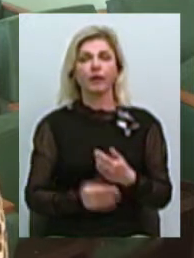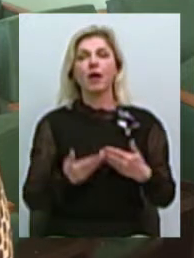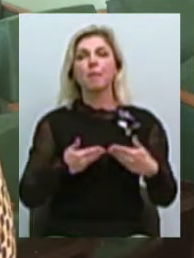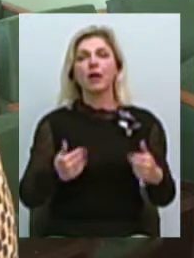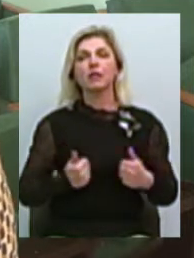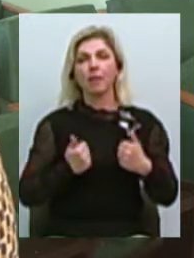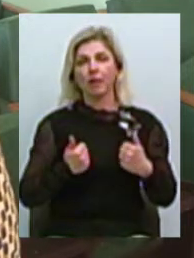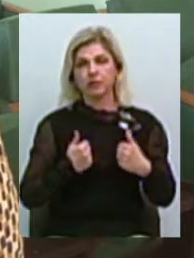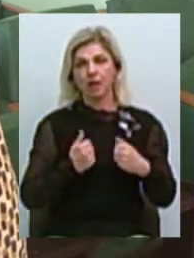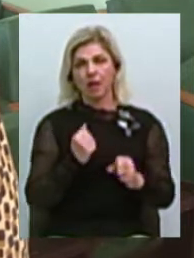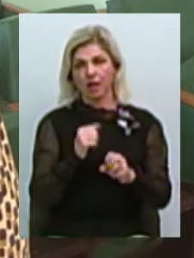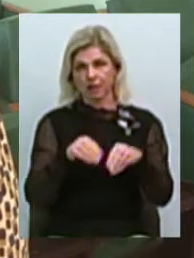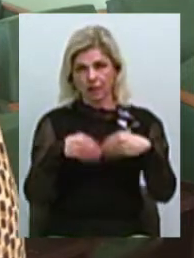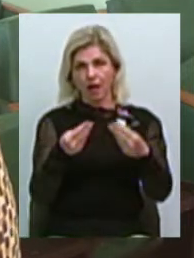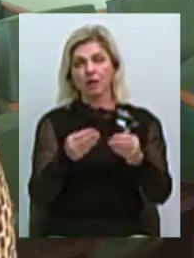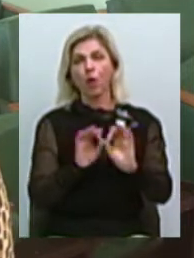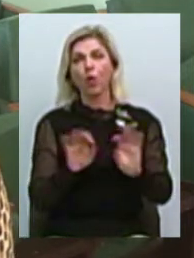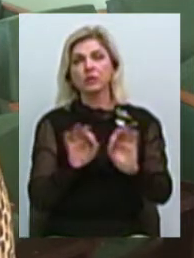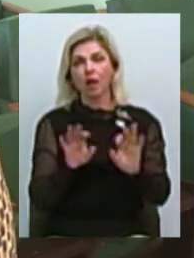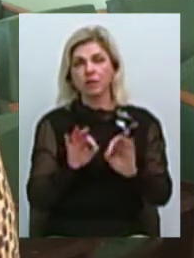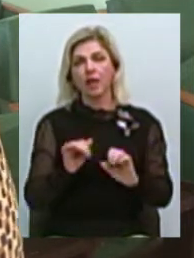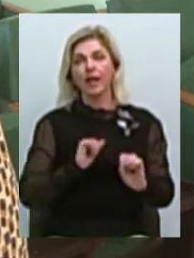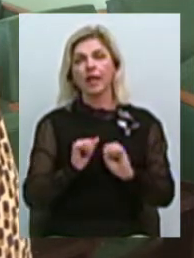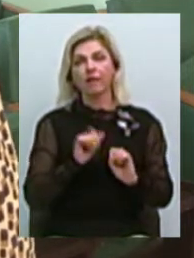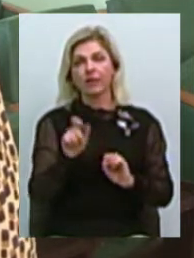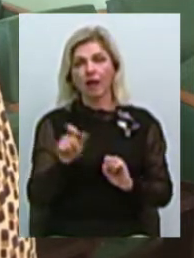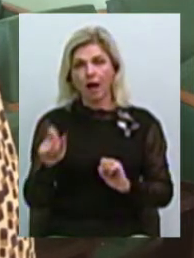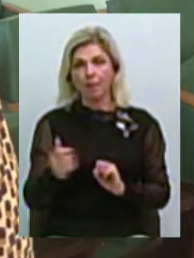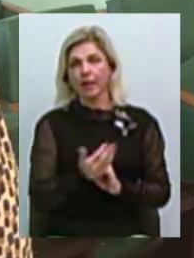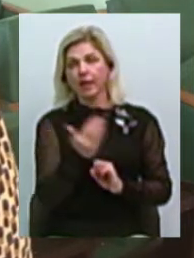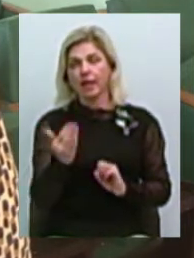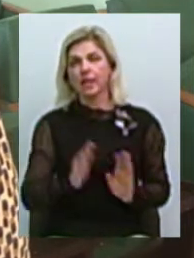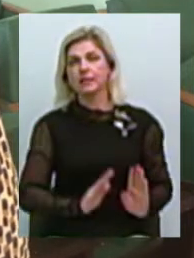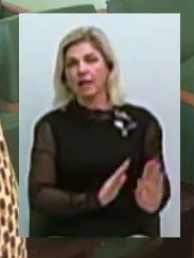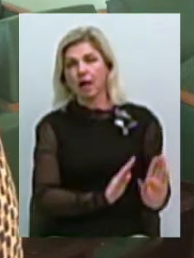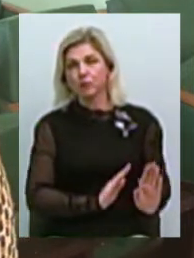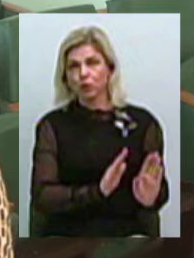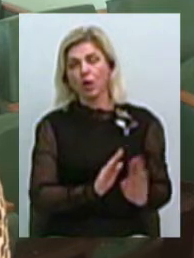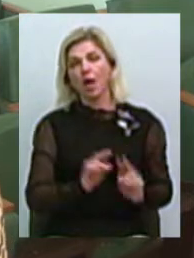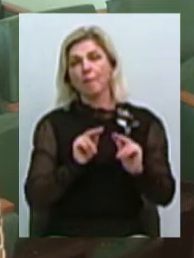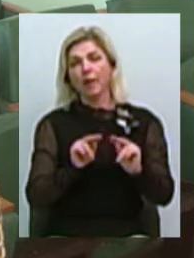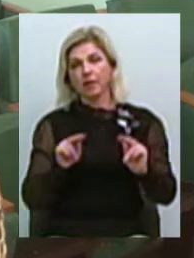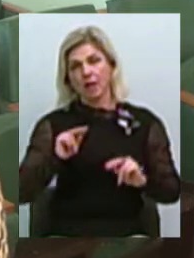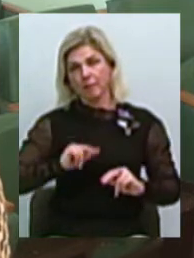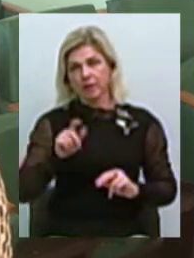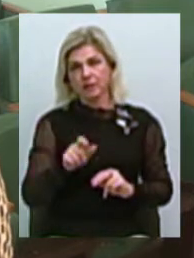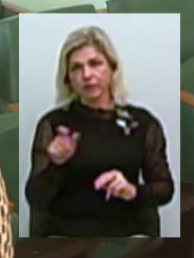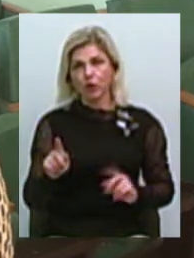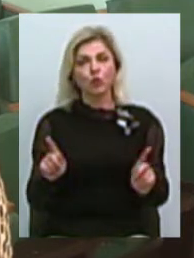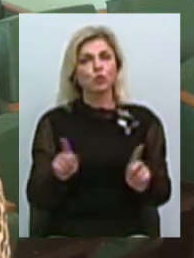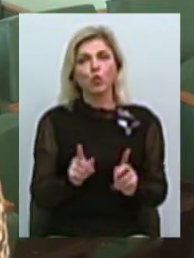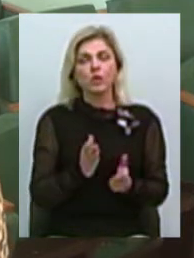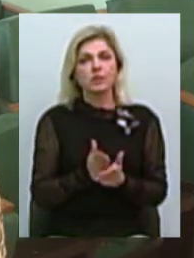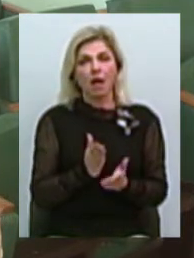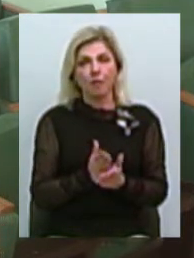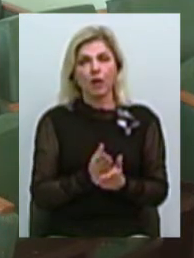дати роз'яснення керівникам закладів, їх заступникам, педагогічним працівникам, що саме є, з